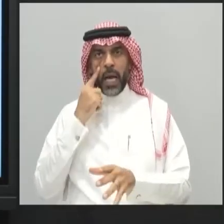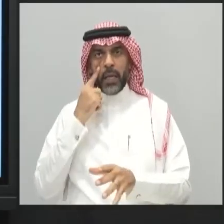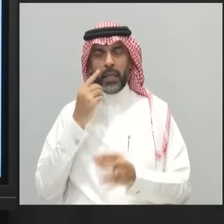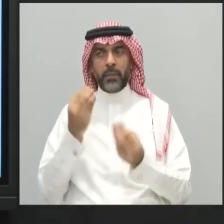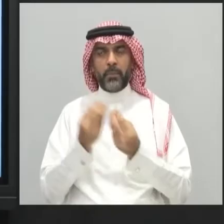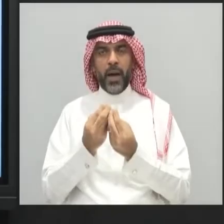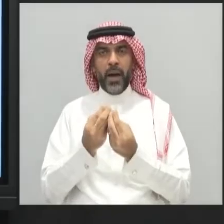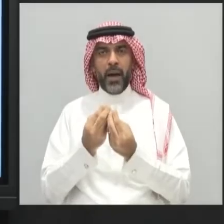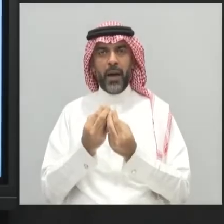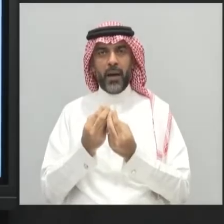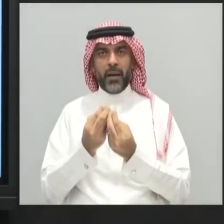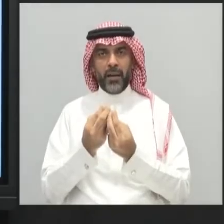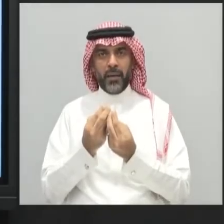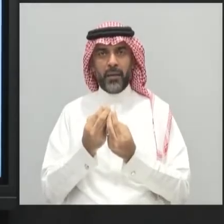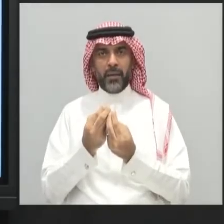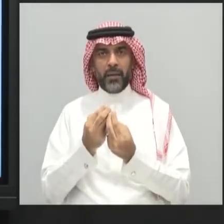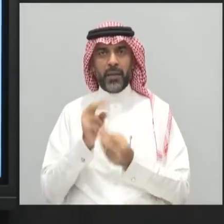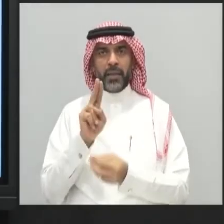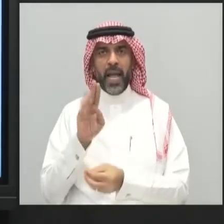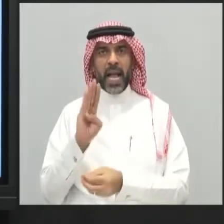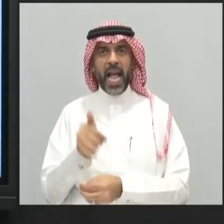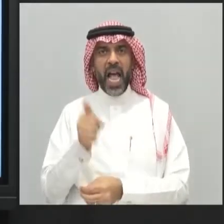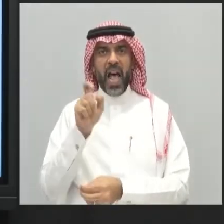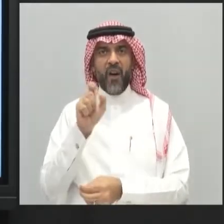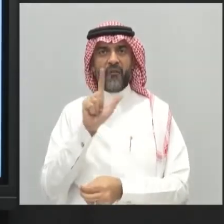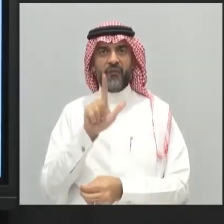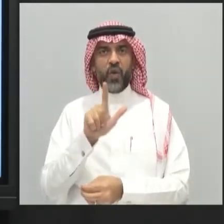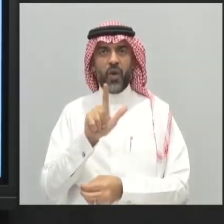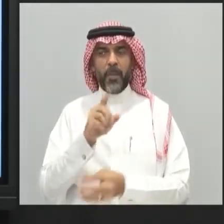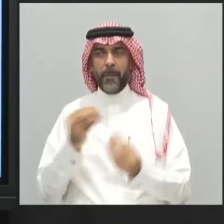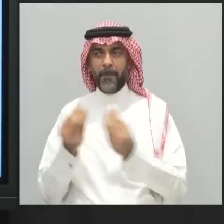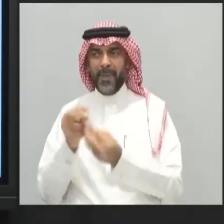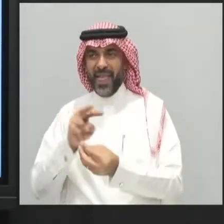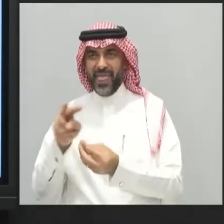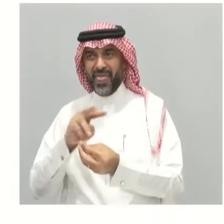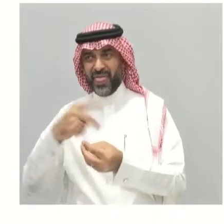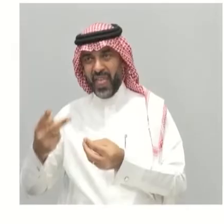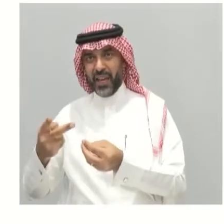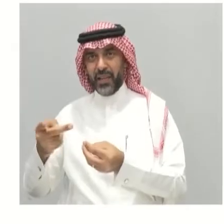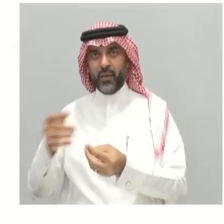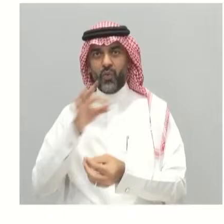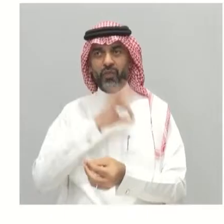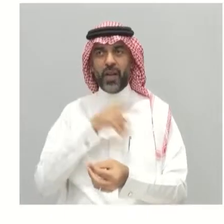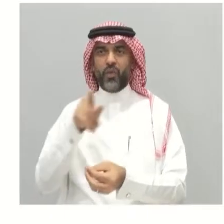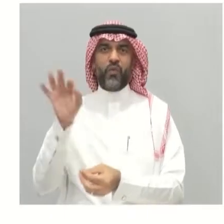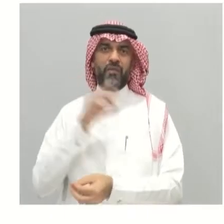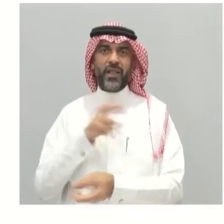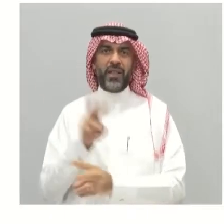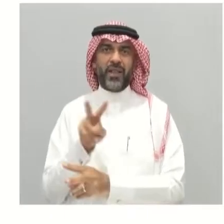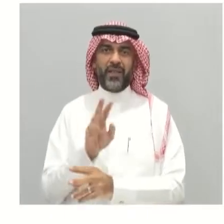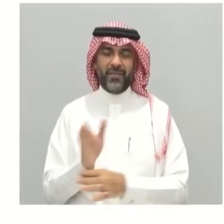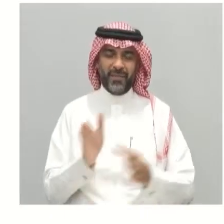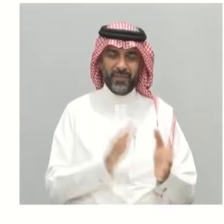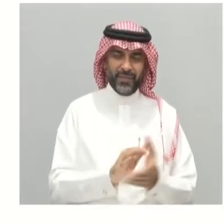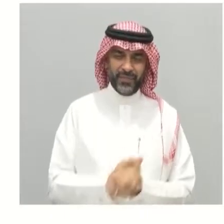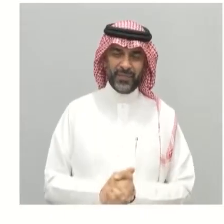تكافليه فيكون هنالك استفاده لكلى الكائنين الحيين ايضا لدينا